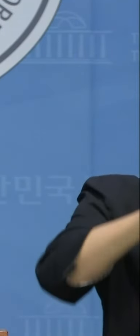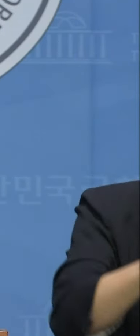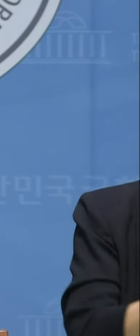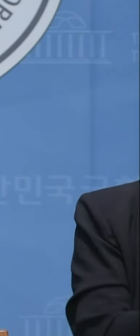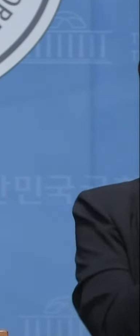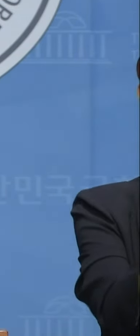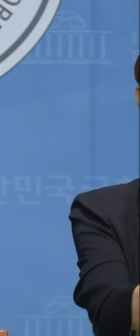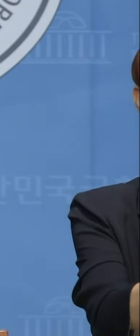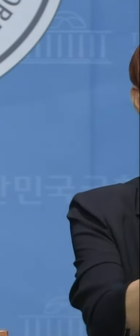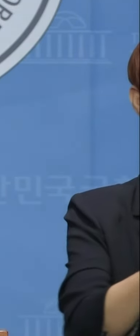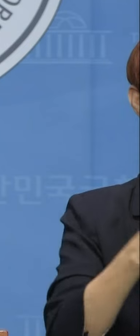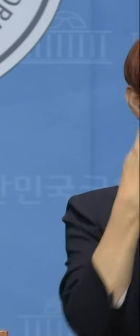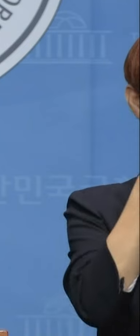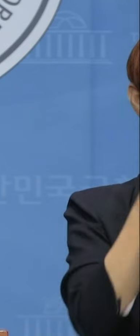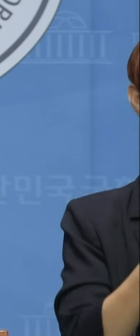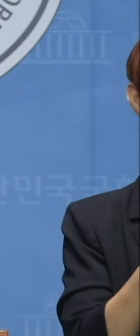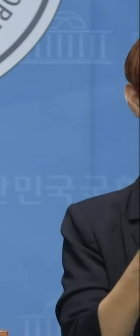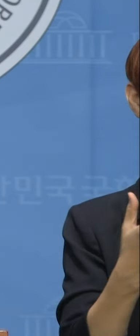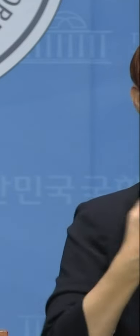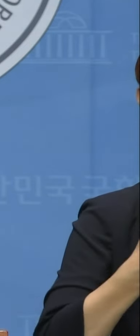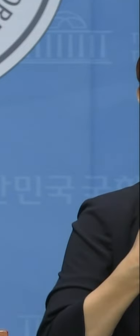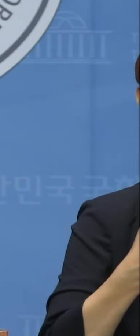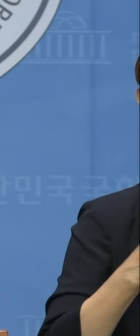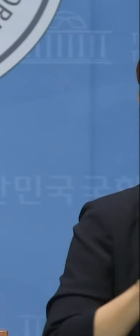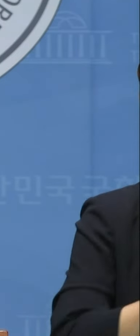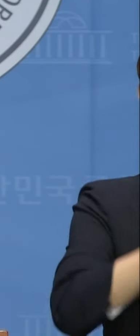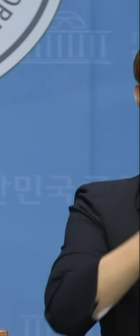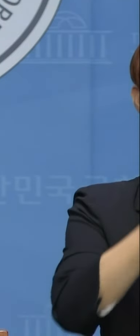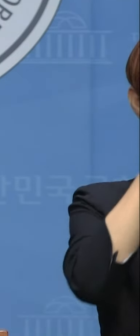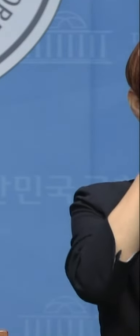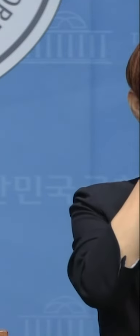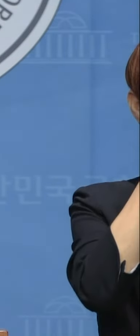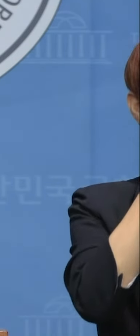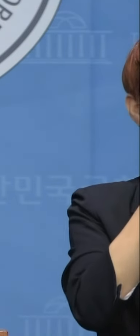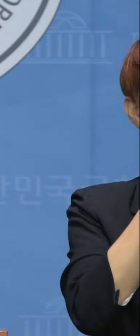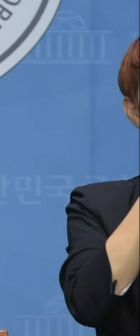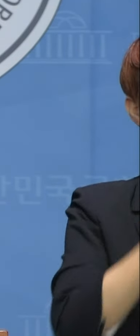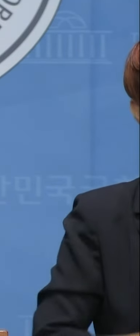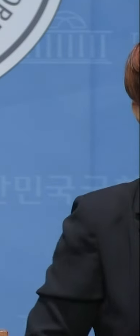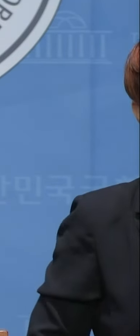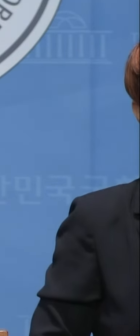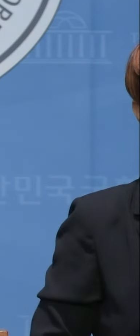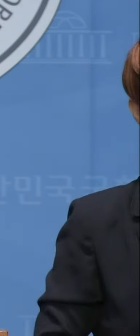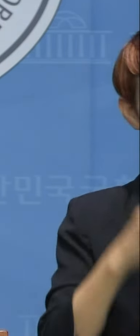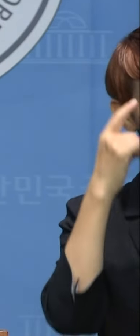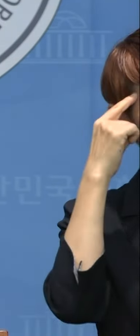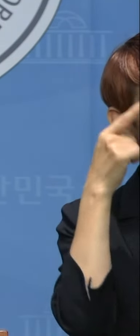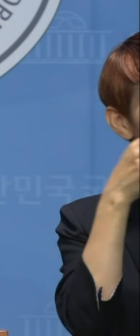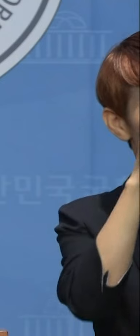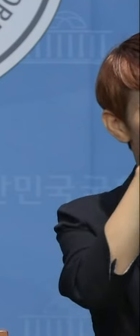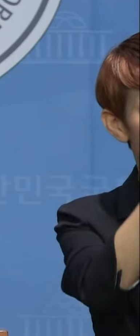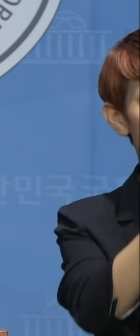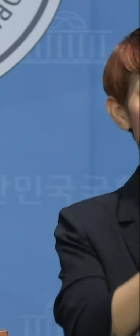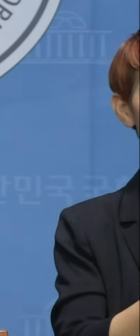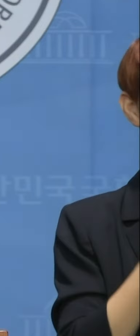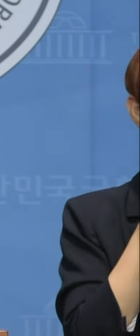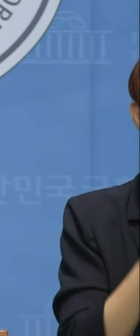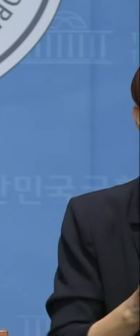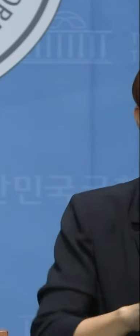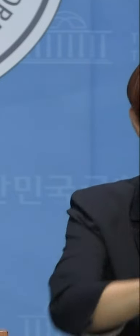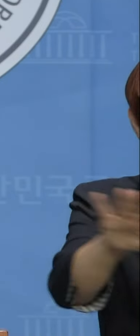지키고 가족의 사범 리스크에 대응하려는 윤석 대통령의 난 저희에 더 이상 속을